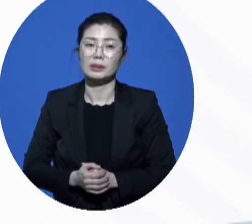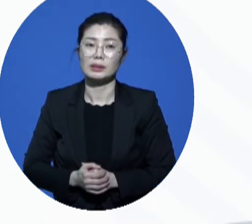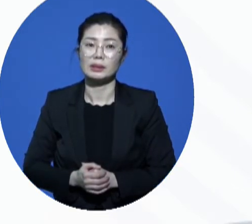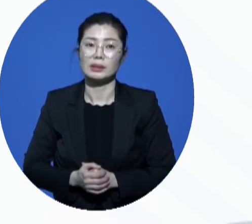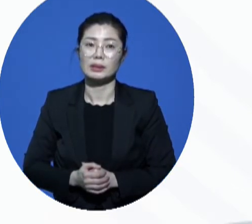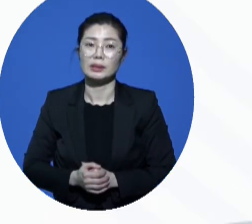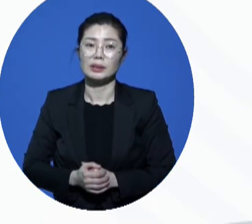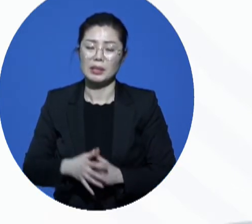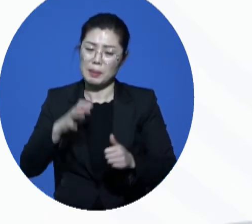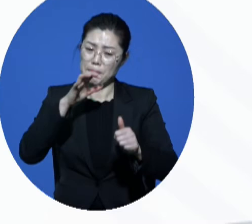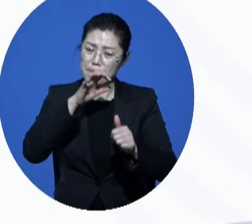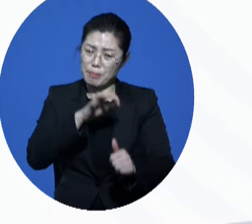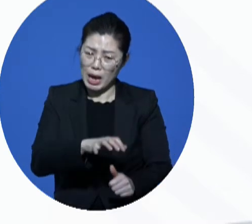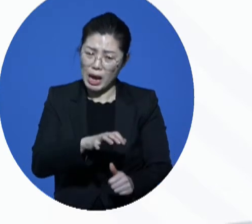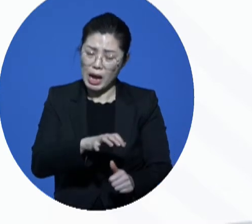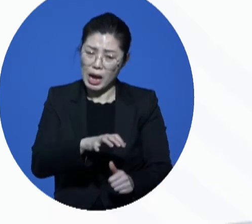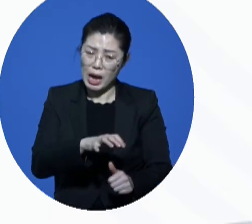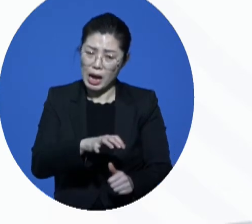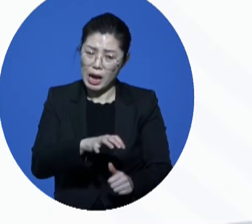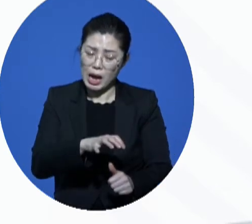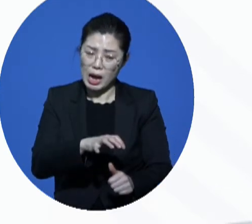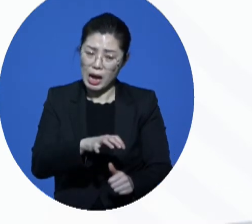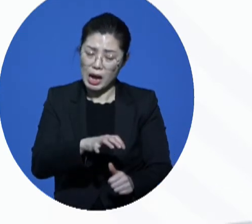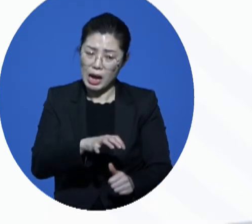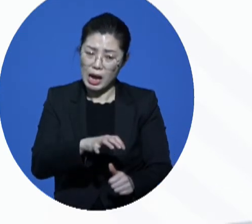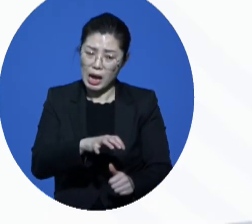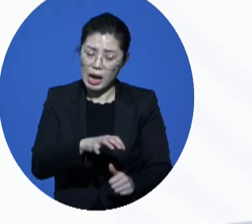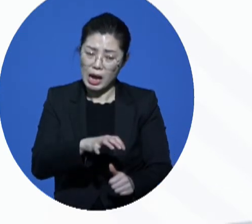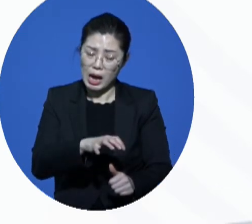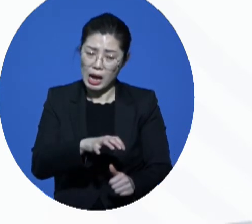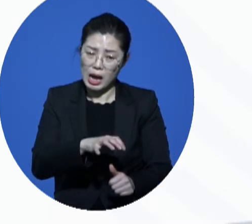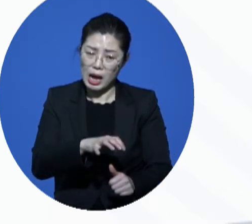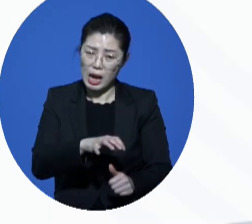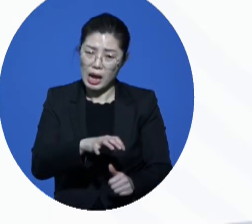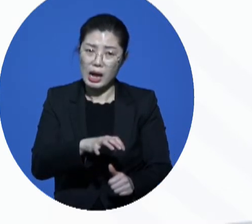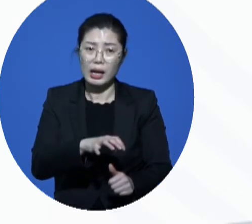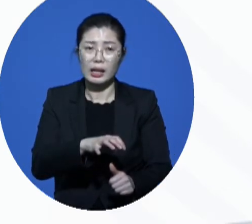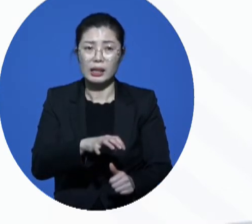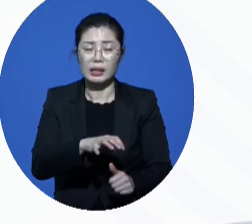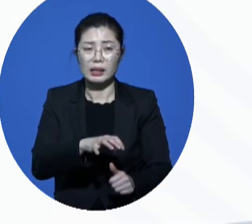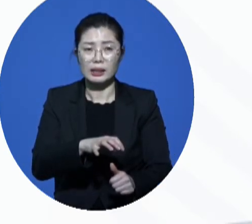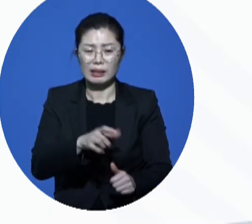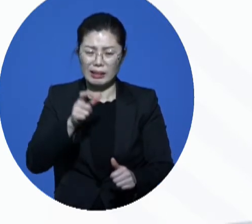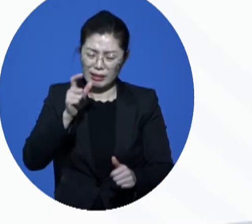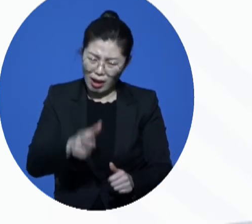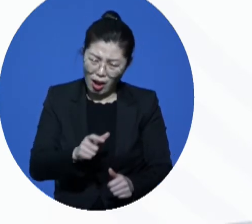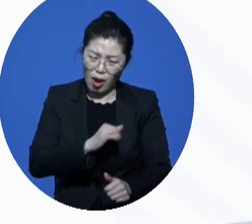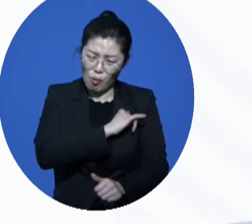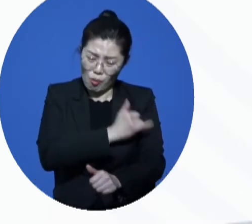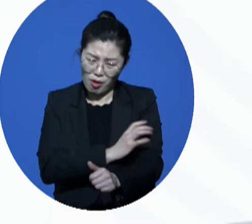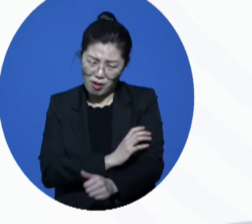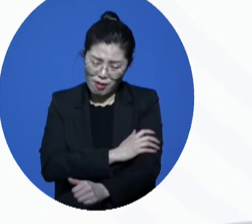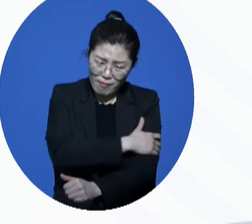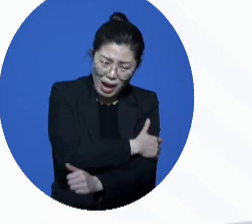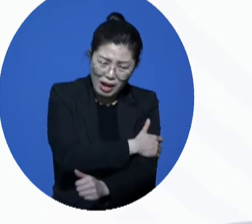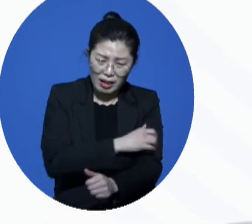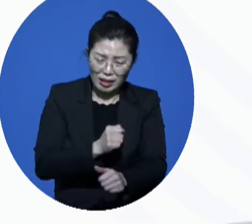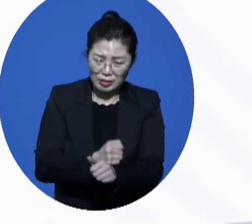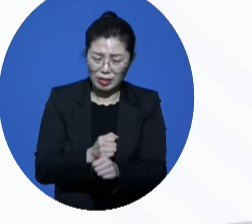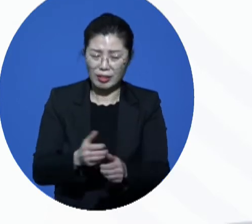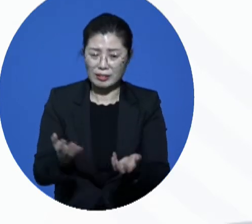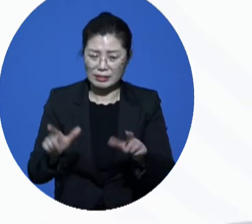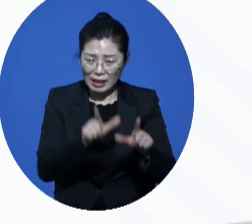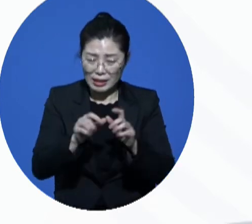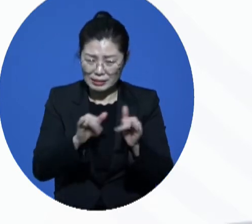중충적인 감금의 회로망이 작동하고 그 안에서 시설은 강한 위계와 권력을 가지고 이들이 움직이는